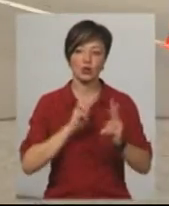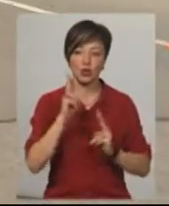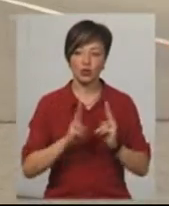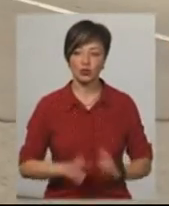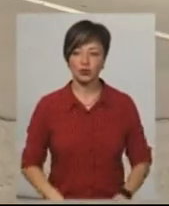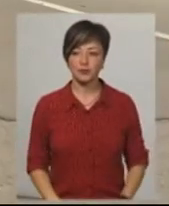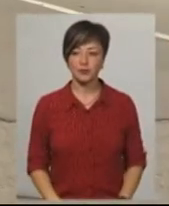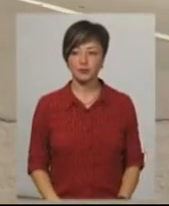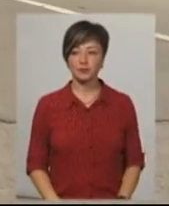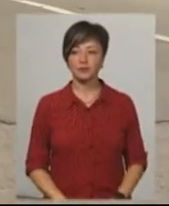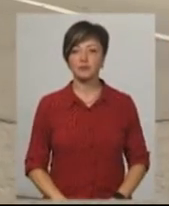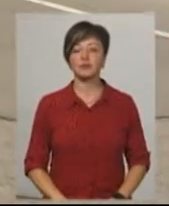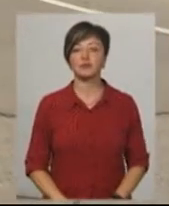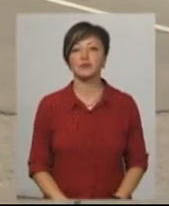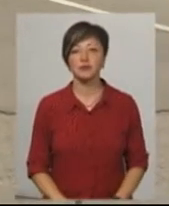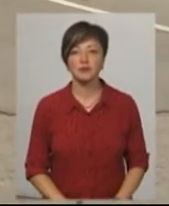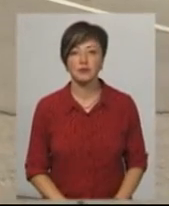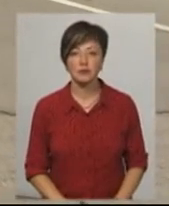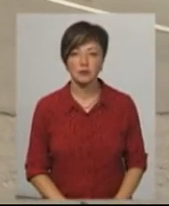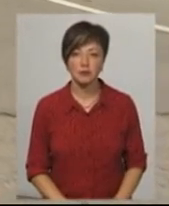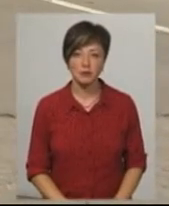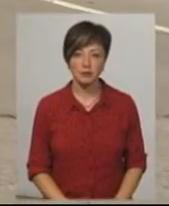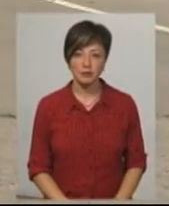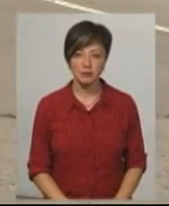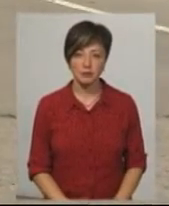Тетяна Ворожцова, Юрій Чорний. Новини на Суспільному. Хмельницький.